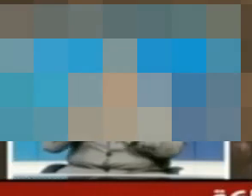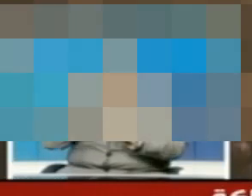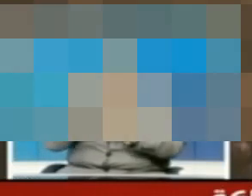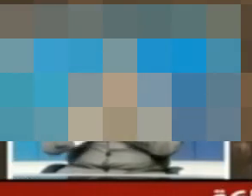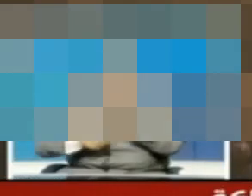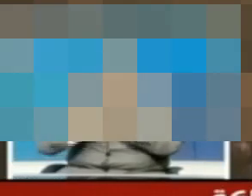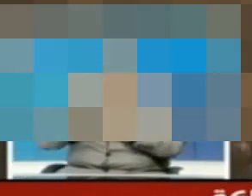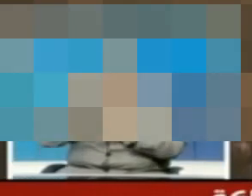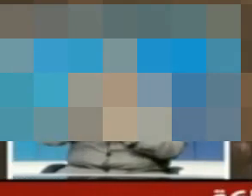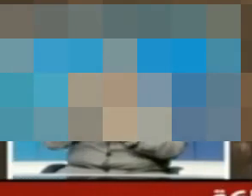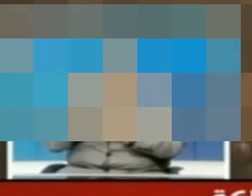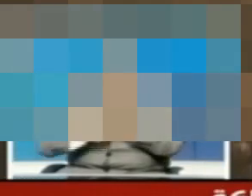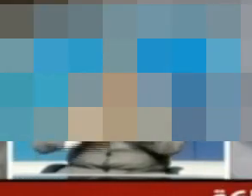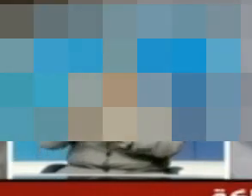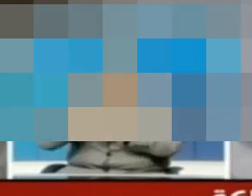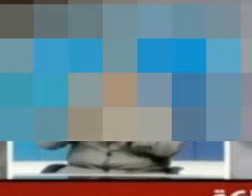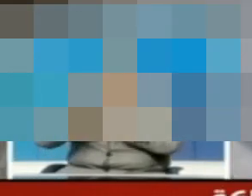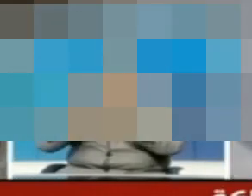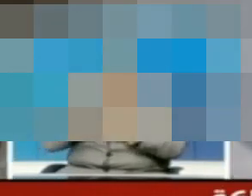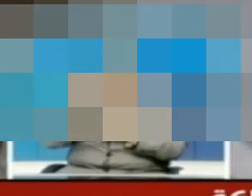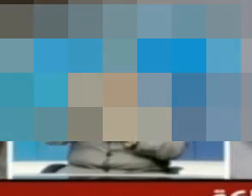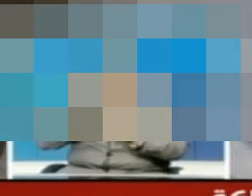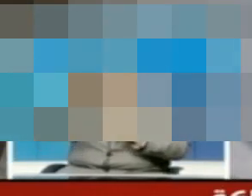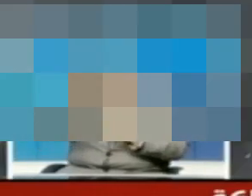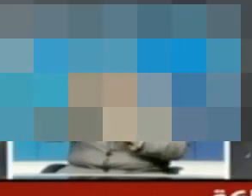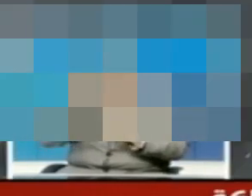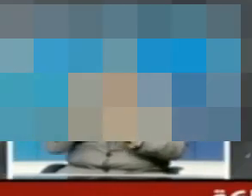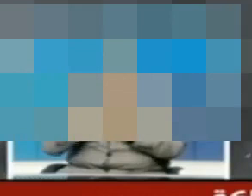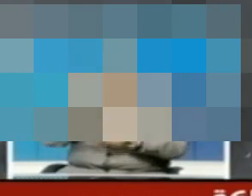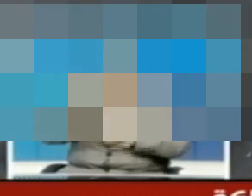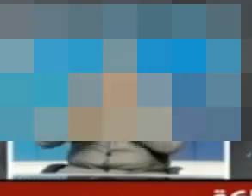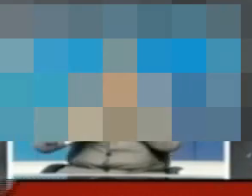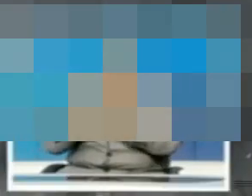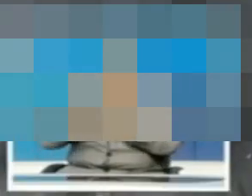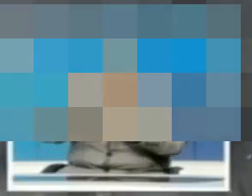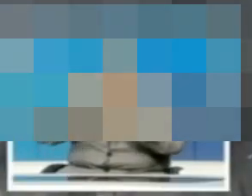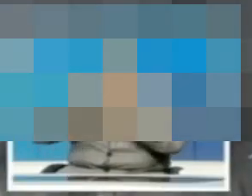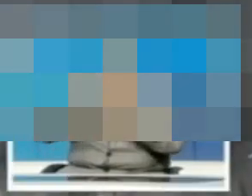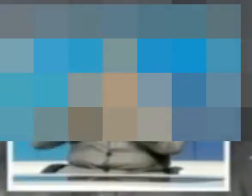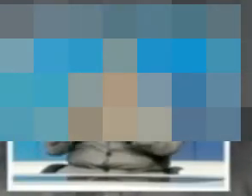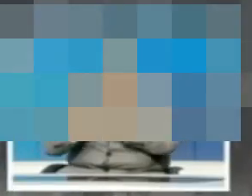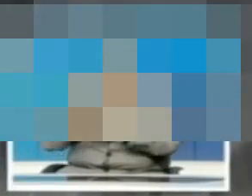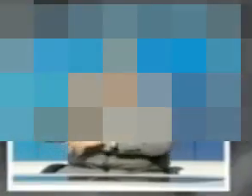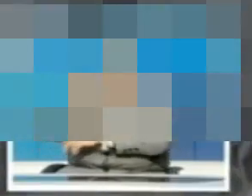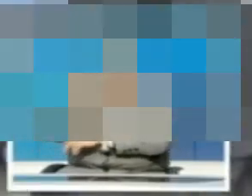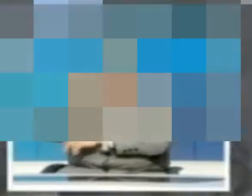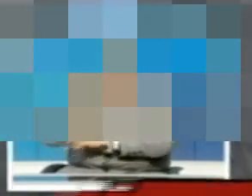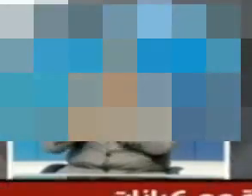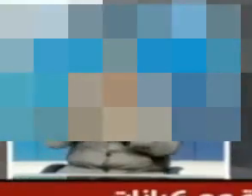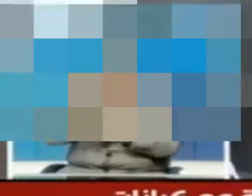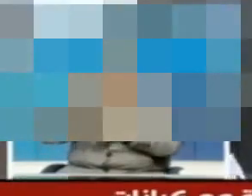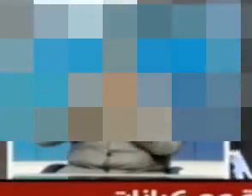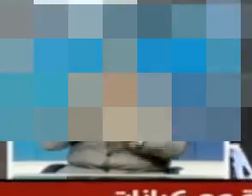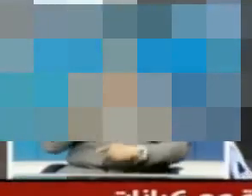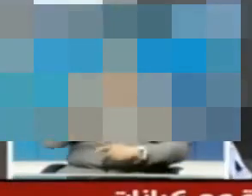وصفت بأنها واحدة من أسوأ الليالي في رفح، سوت ضربات إسرائيلية مسجد الفاروق وسط المدينة